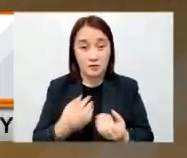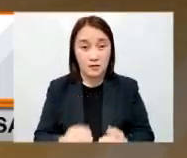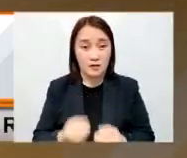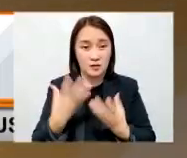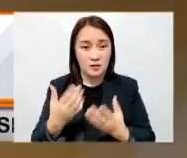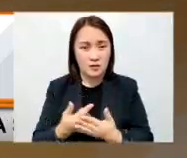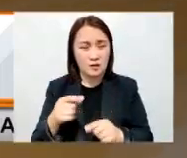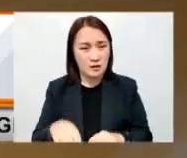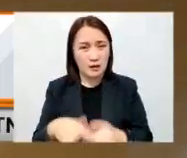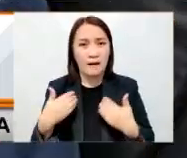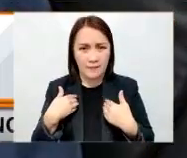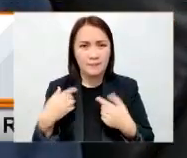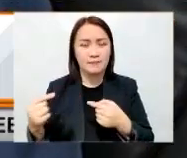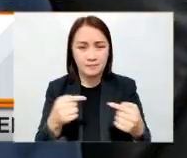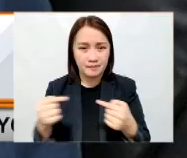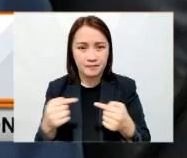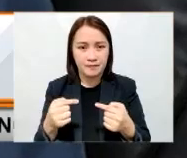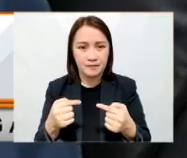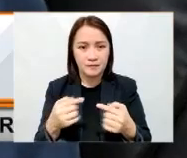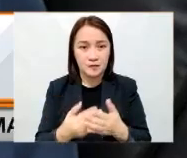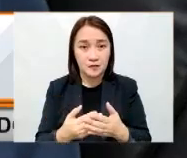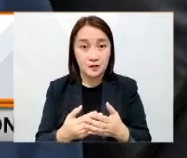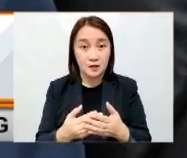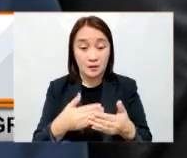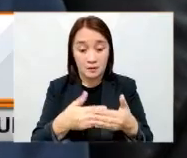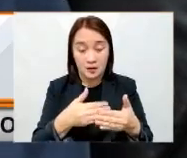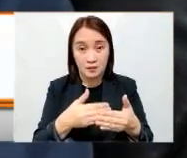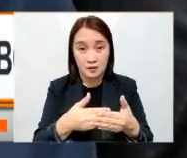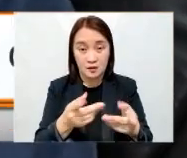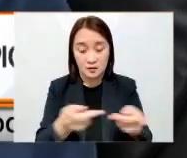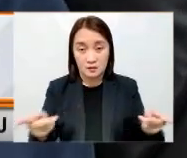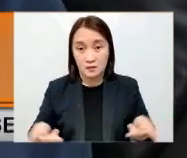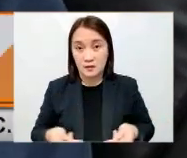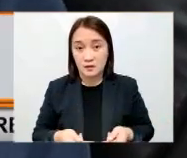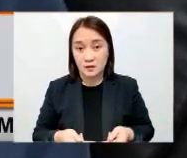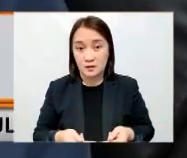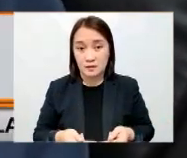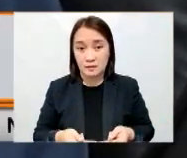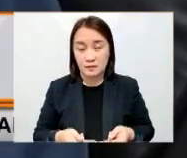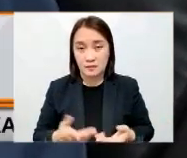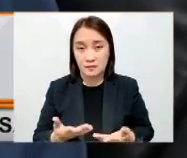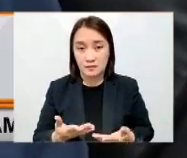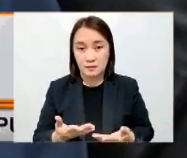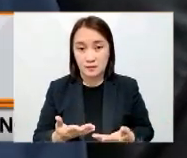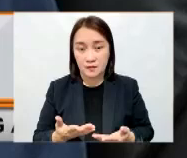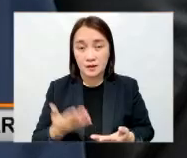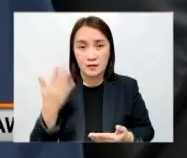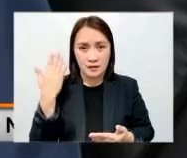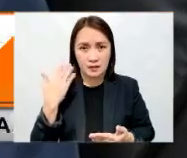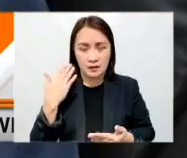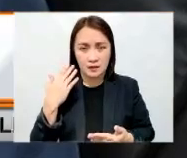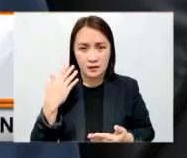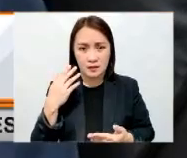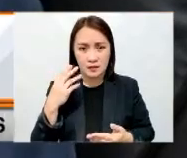engkwentro. Papalapit pa lang sila doon sa lugar kung saan naroroon si former Vice Mayor Mudhasan ay nagkaroon